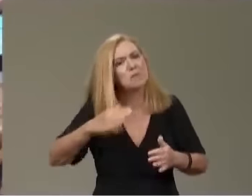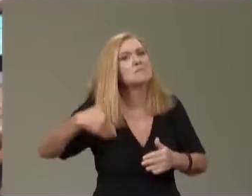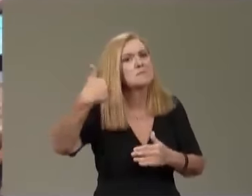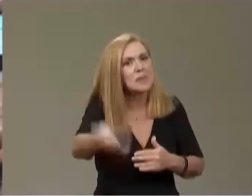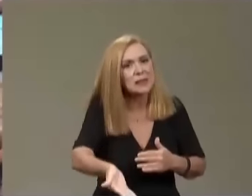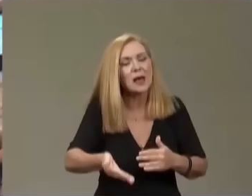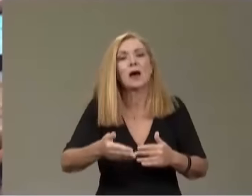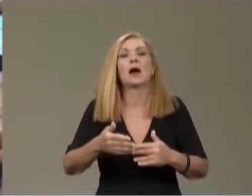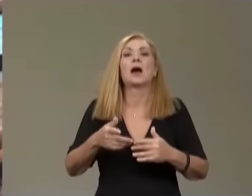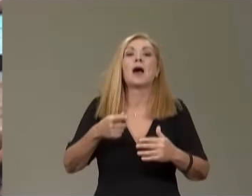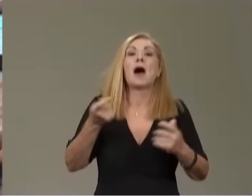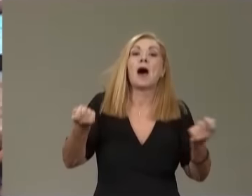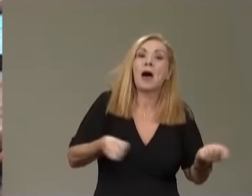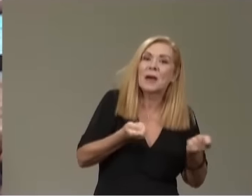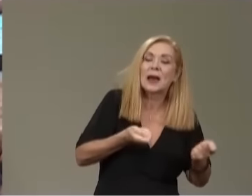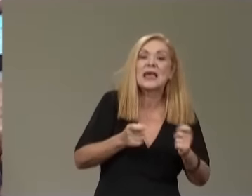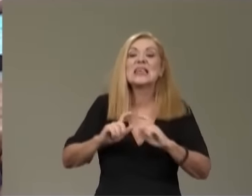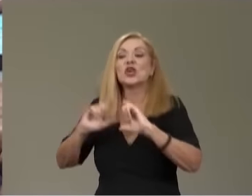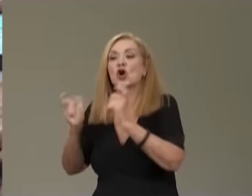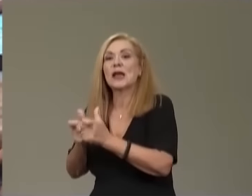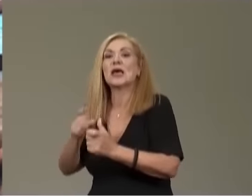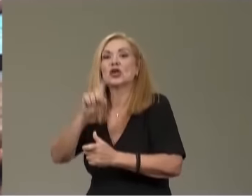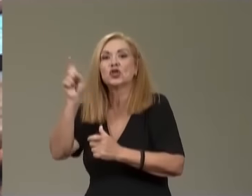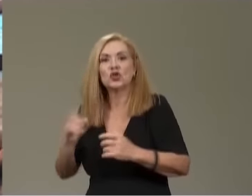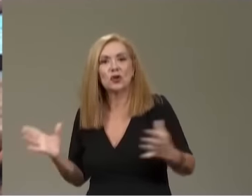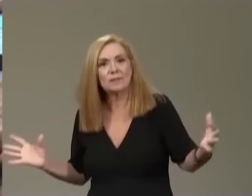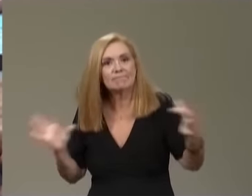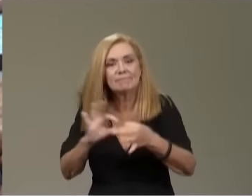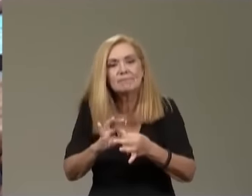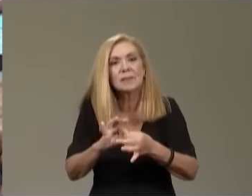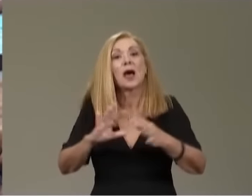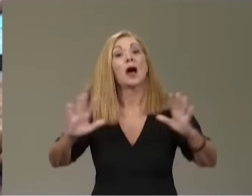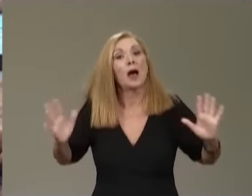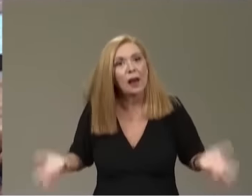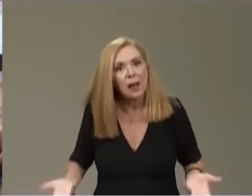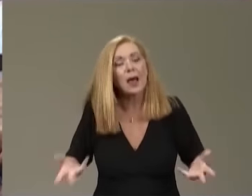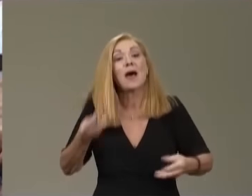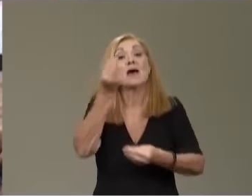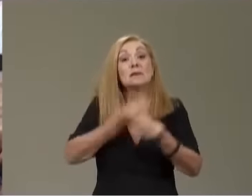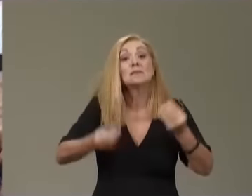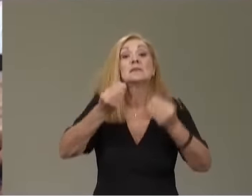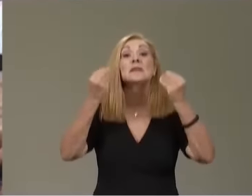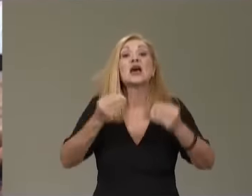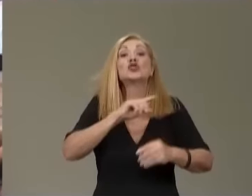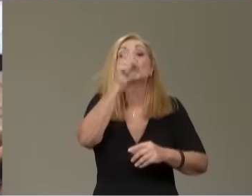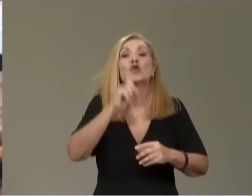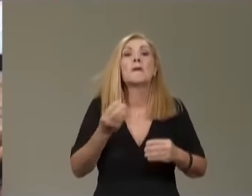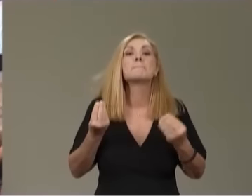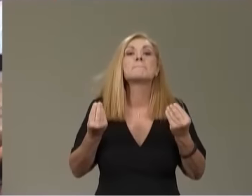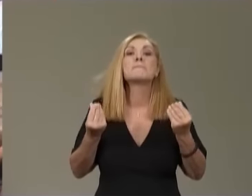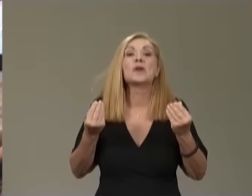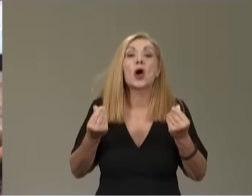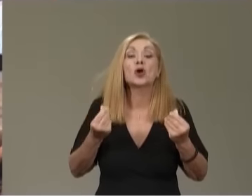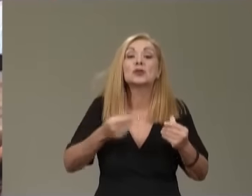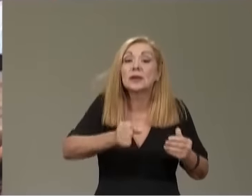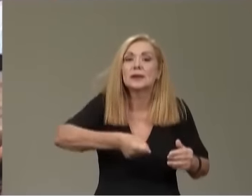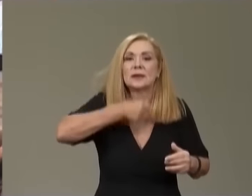τη γεφύρωση επαγγελματικής και οικογενειακής ζωής, αλλά και την καλύτερη ποιότητα ζωής στην τρίτη